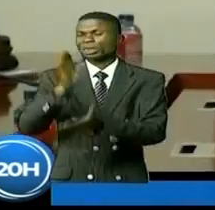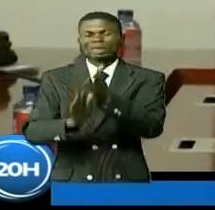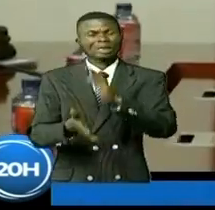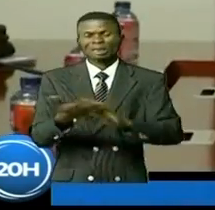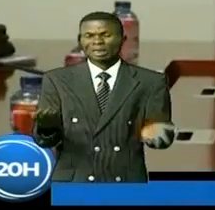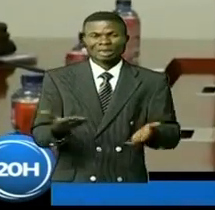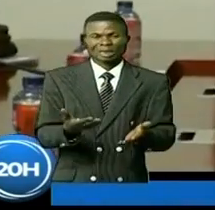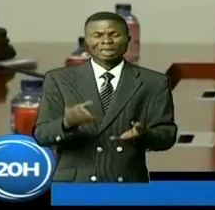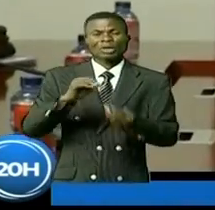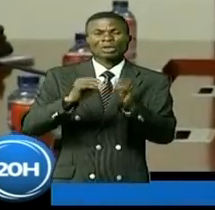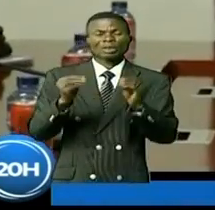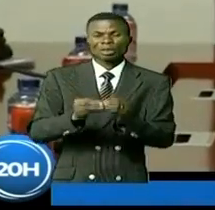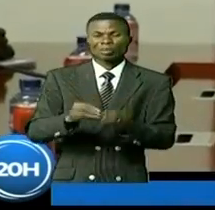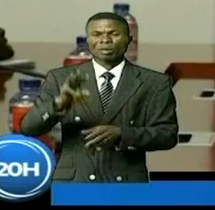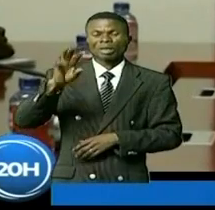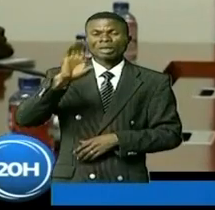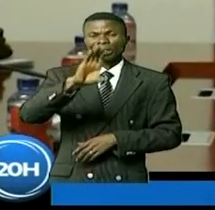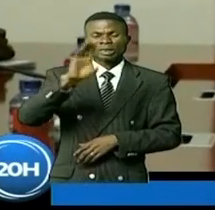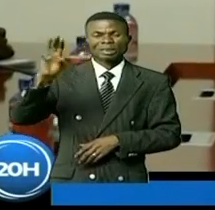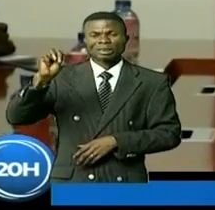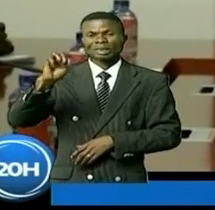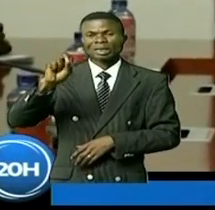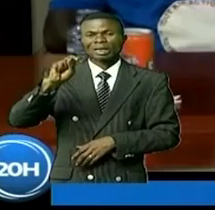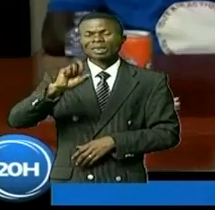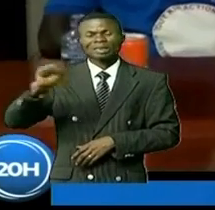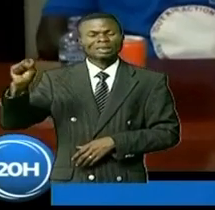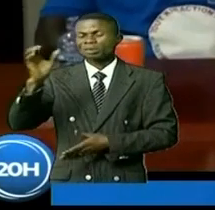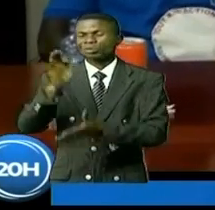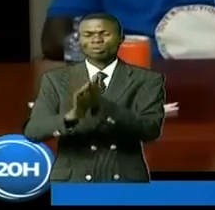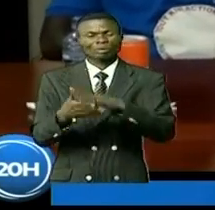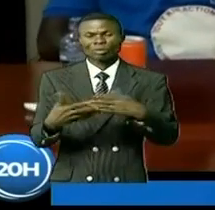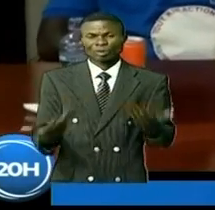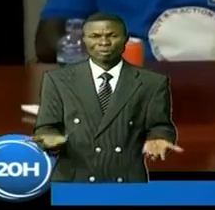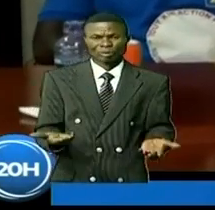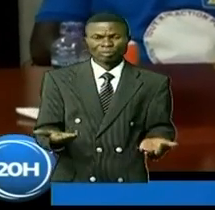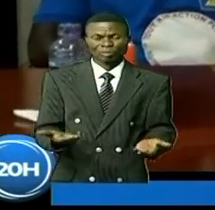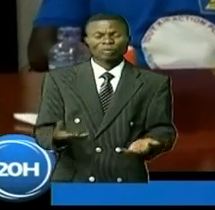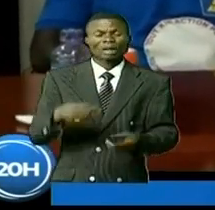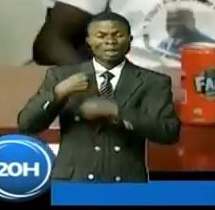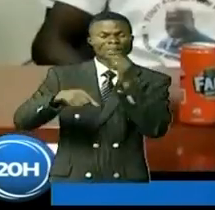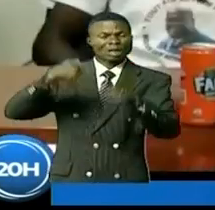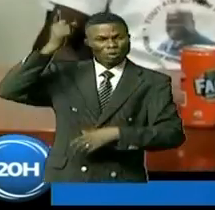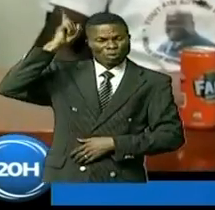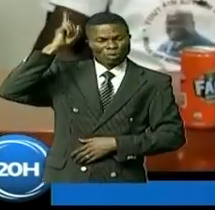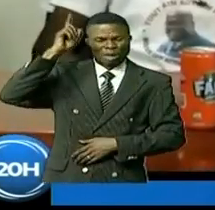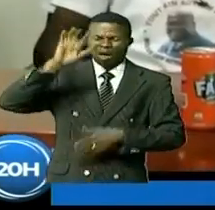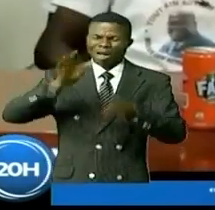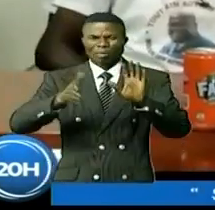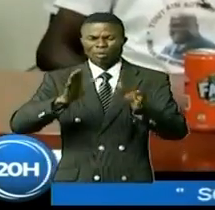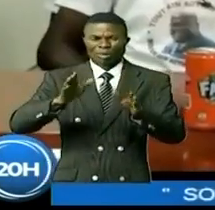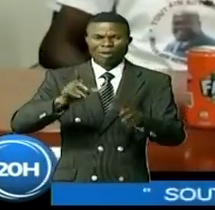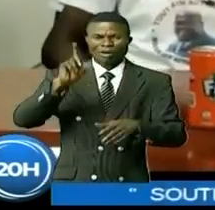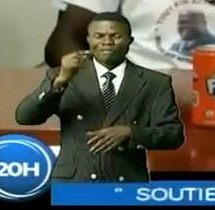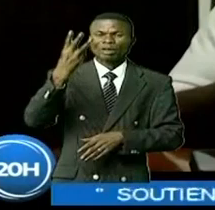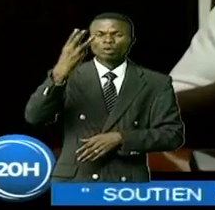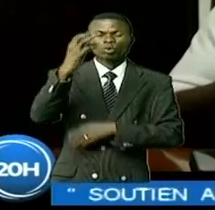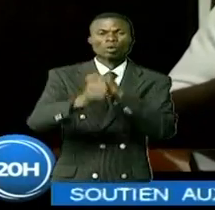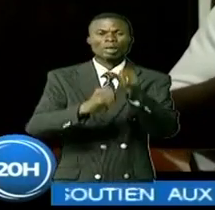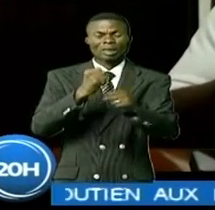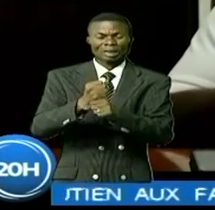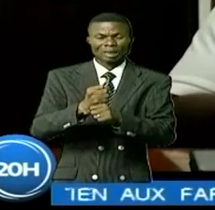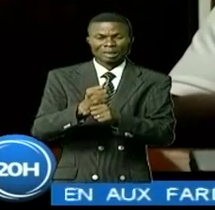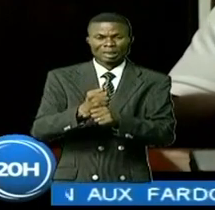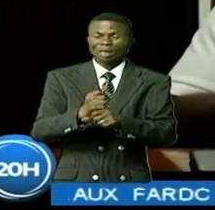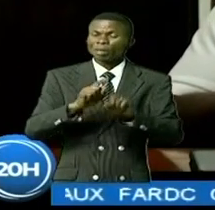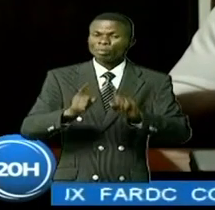de CNSS en sigle de sécurité sociale. Ça date dans le temps, ça fait plus de 23 ans. Jusqu'à peine concret, il